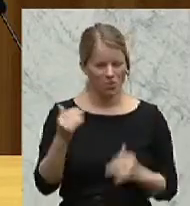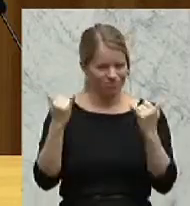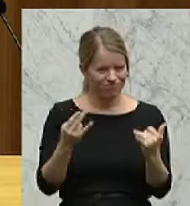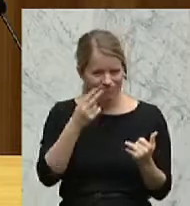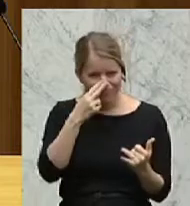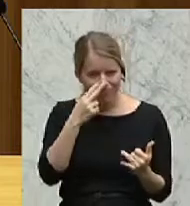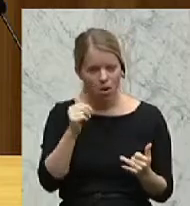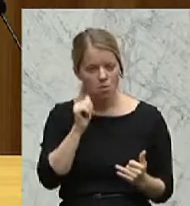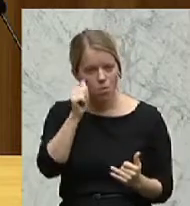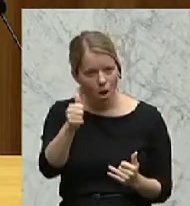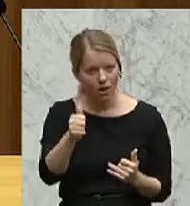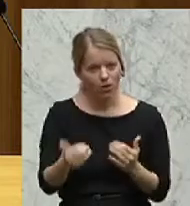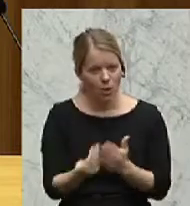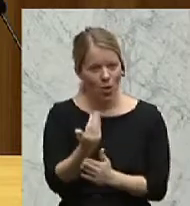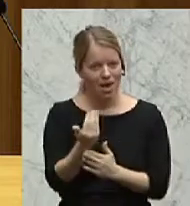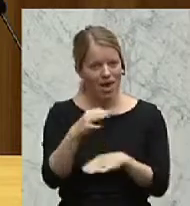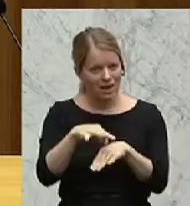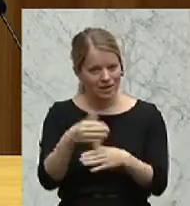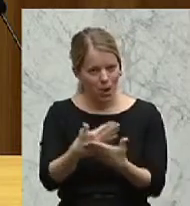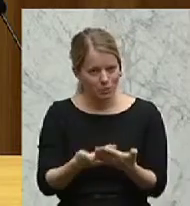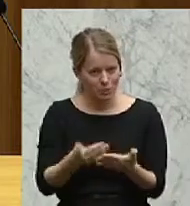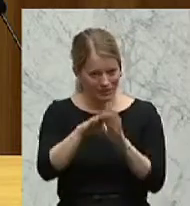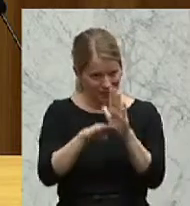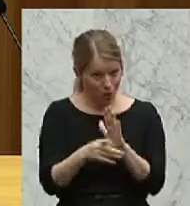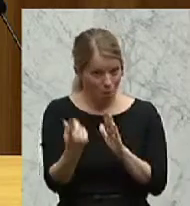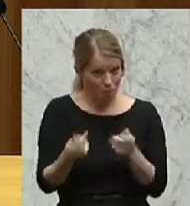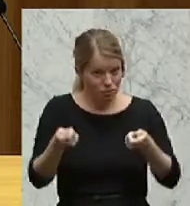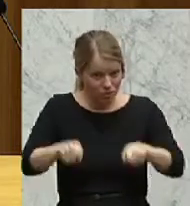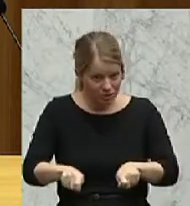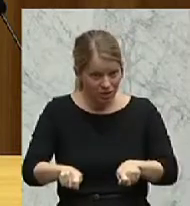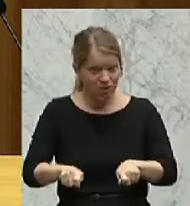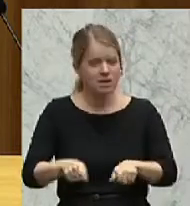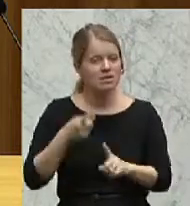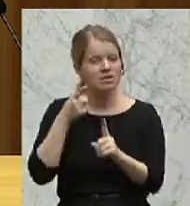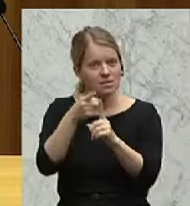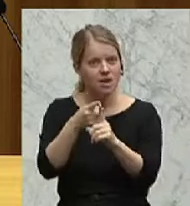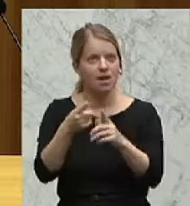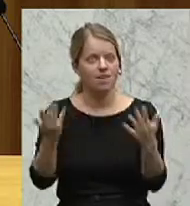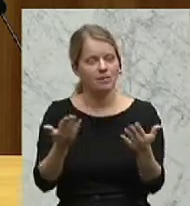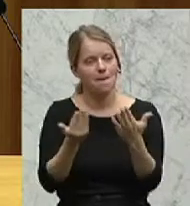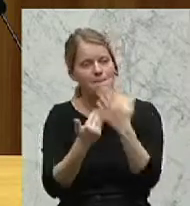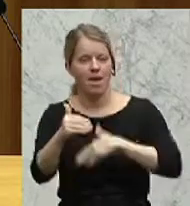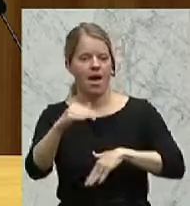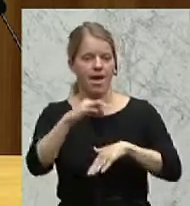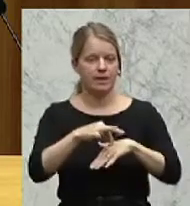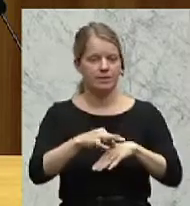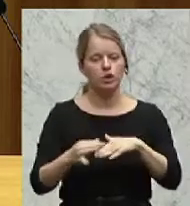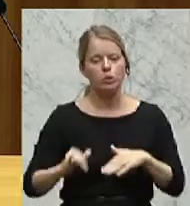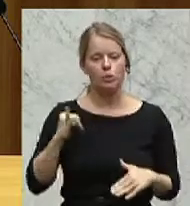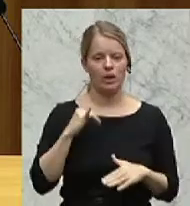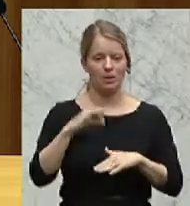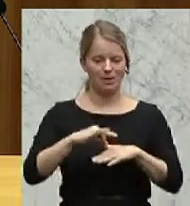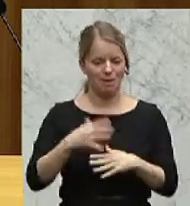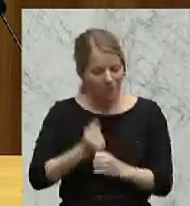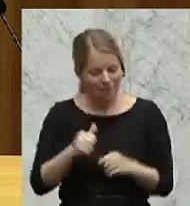Hintergrund, dass wir also morgen das neue Ärzteausbildungsgesetz beschließen werden, das ja darauf abzielen soll, mehr Ärzte, also mehr Jungmediziner im